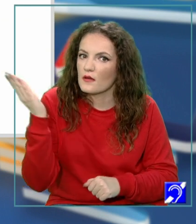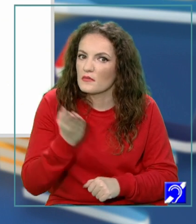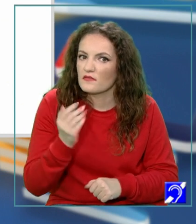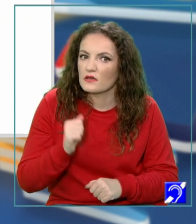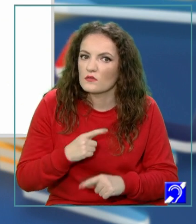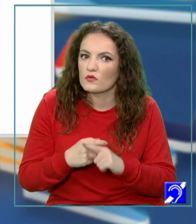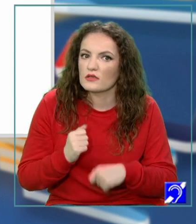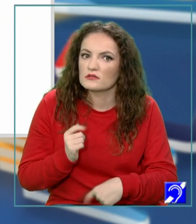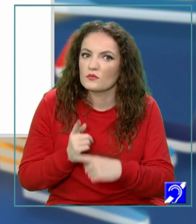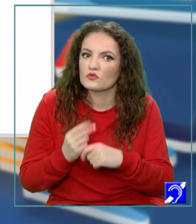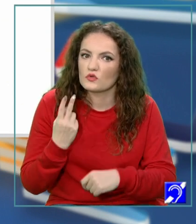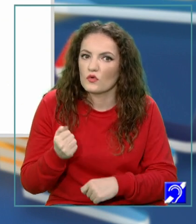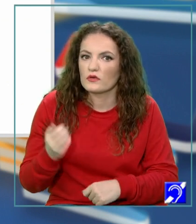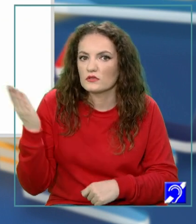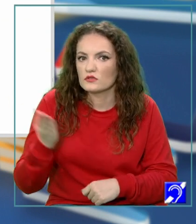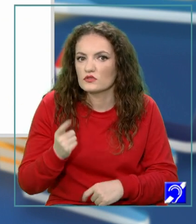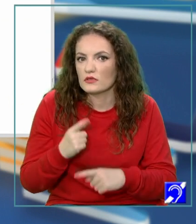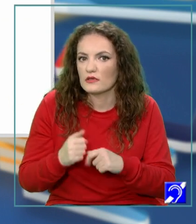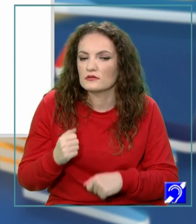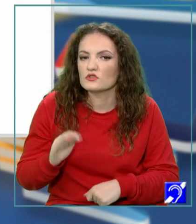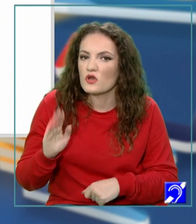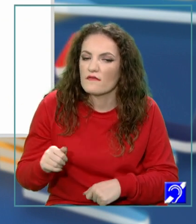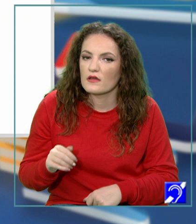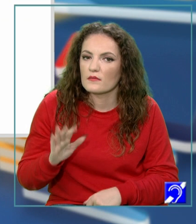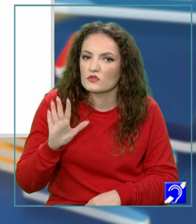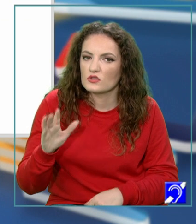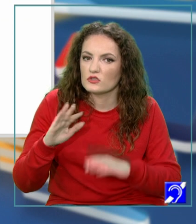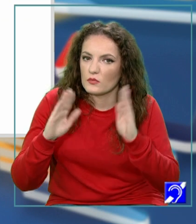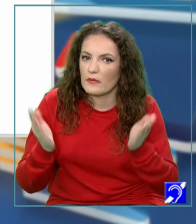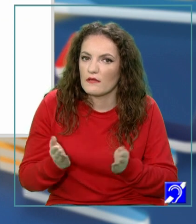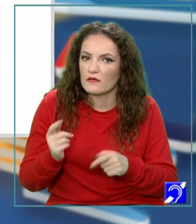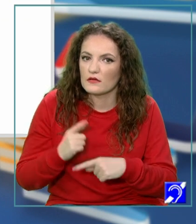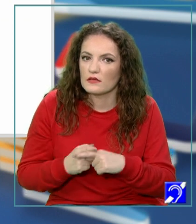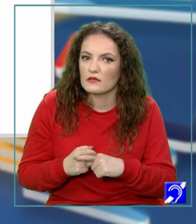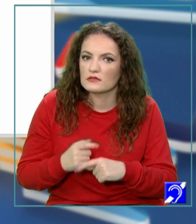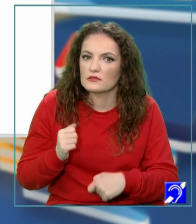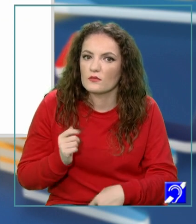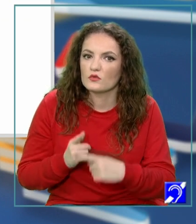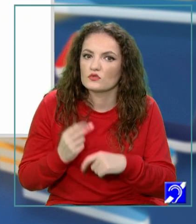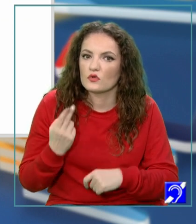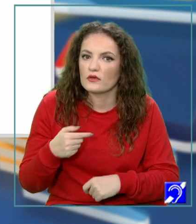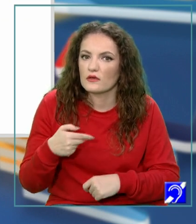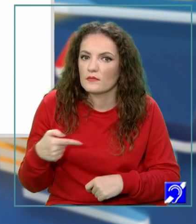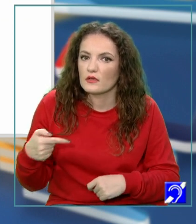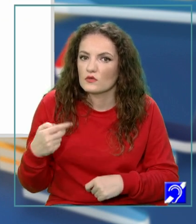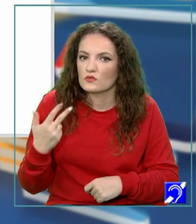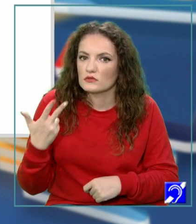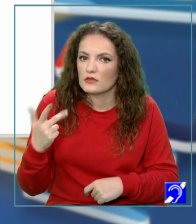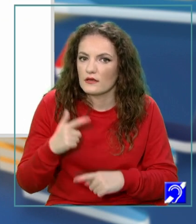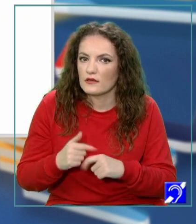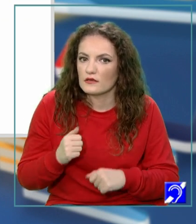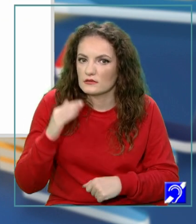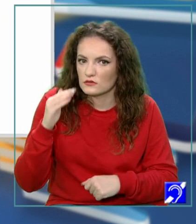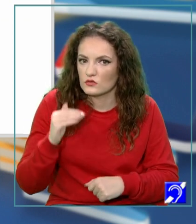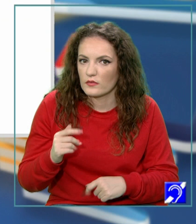amplific cu x. Și voi obține 5 pe lângă x plus 2 minus 3 x, totul supra x pe lângă x plus 2. Efectuez înmulțirile